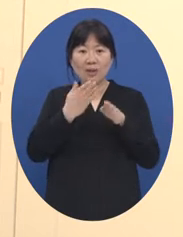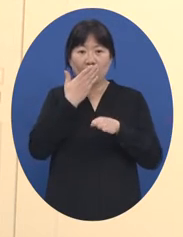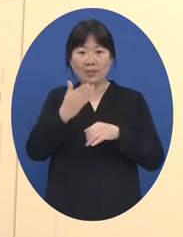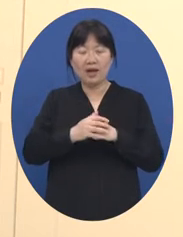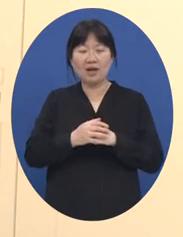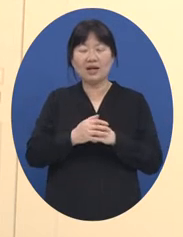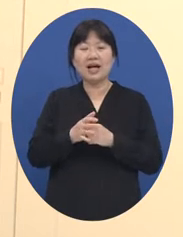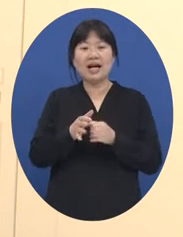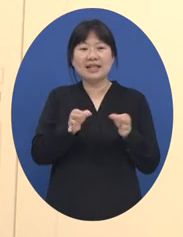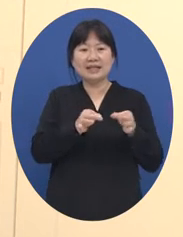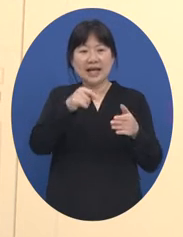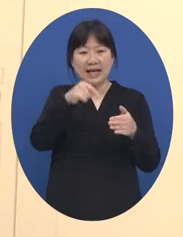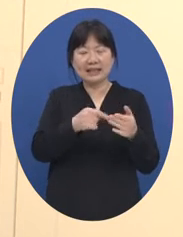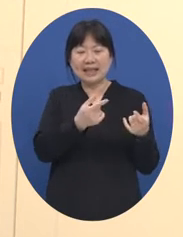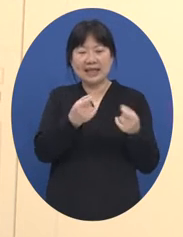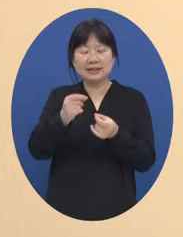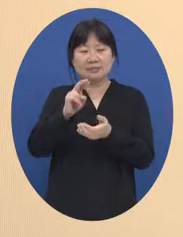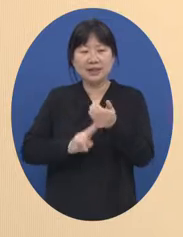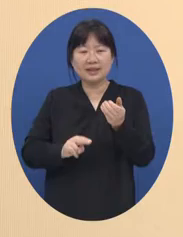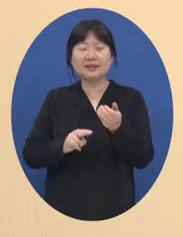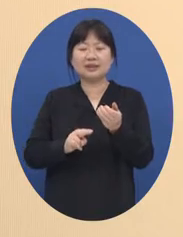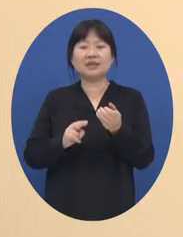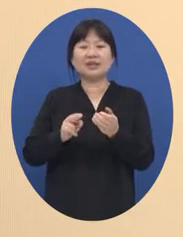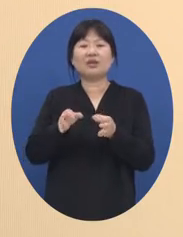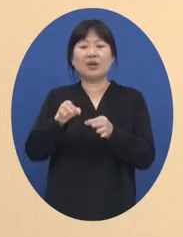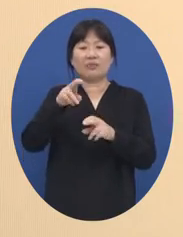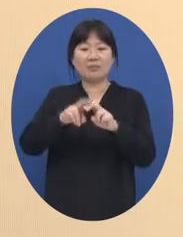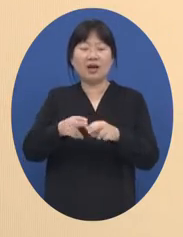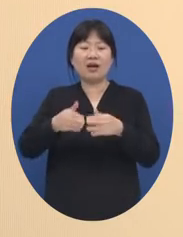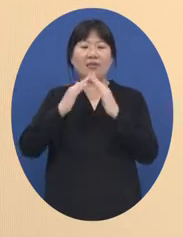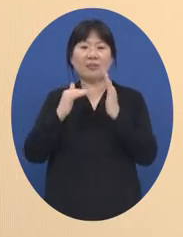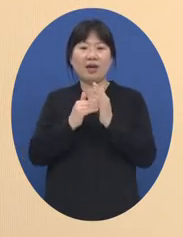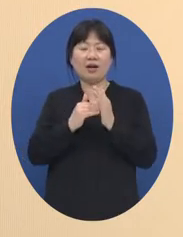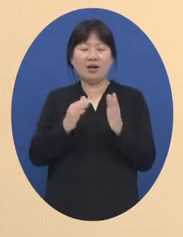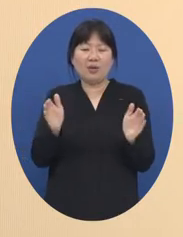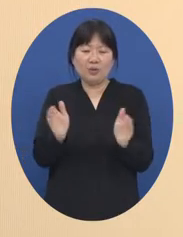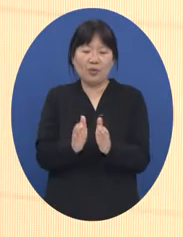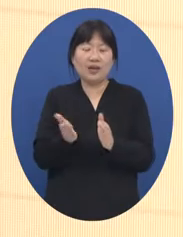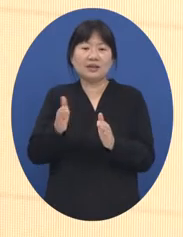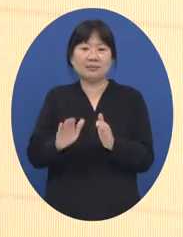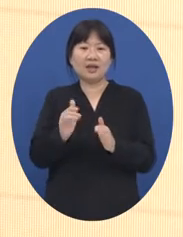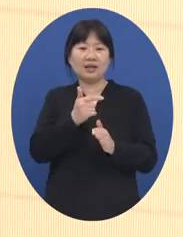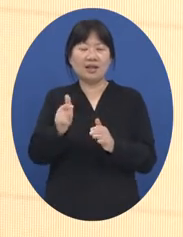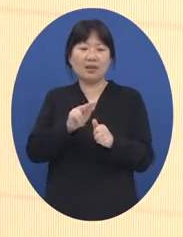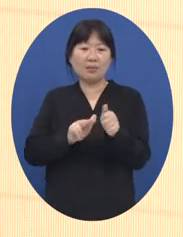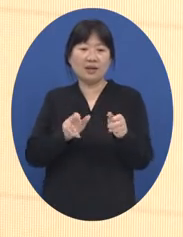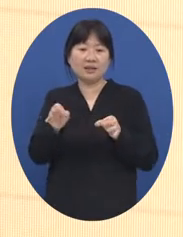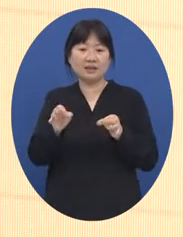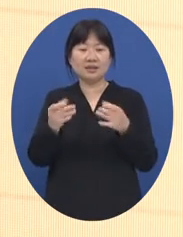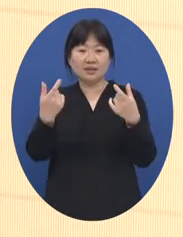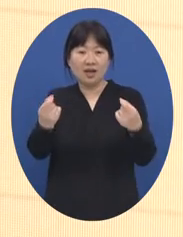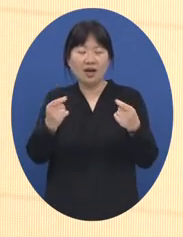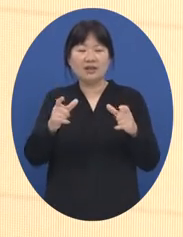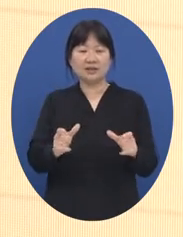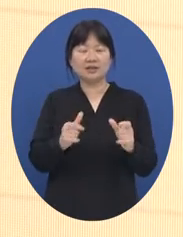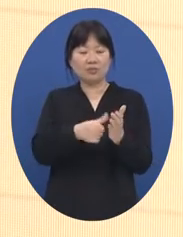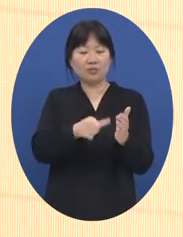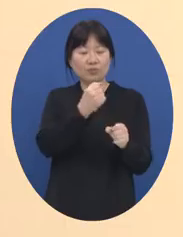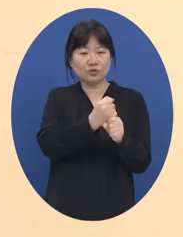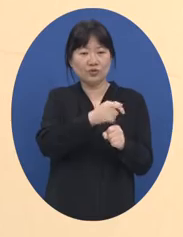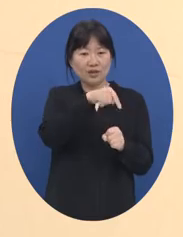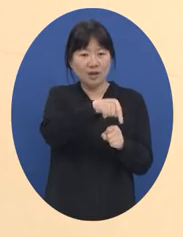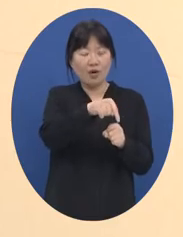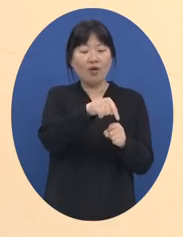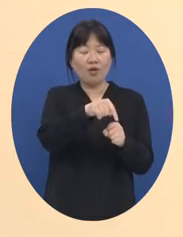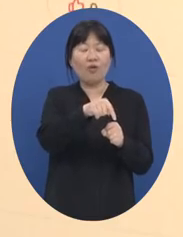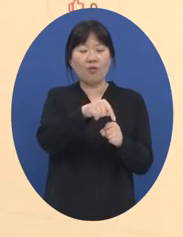이러한 제품들을 파는 공동 판매장도 따로 열었습니다. 규모는 작지만 대형 마트처럼 지역 생산품들을